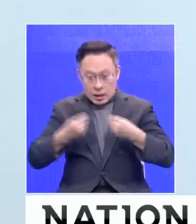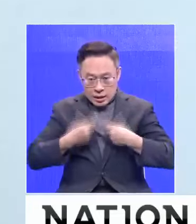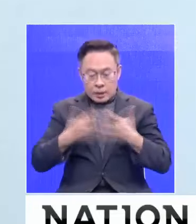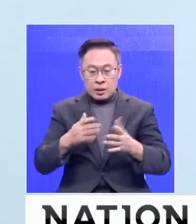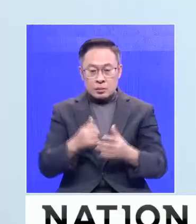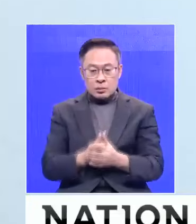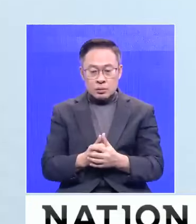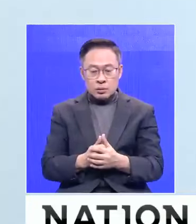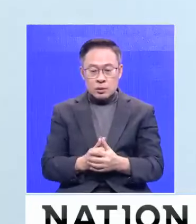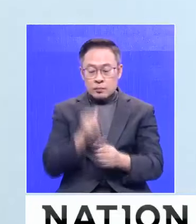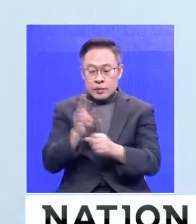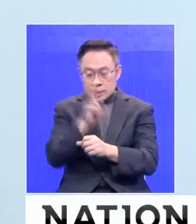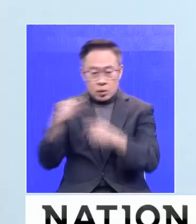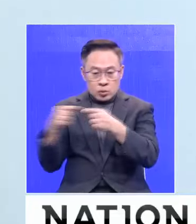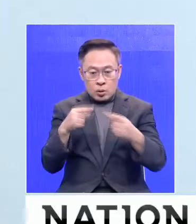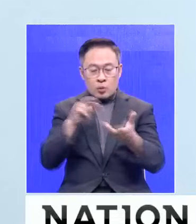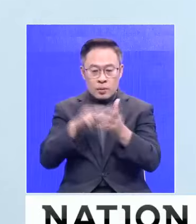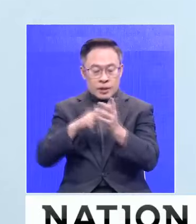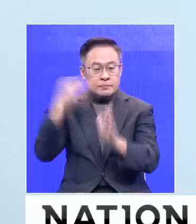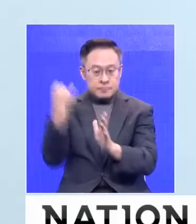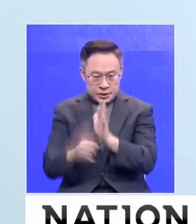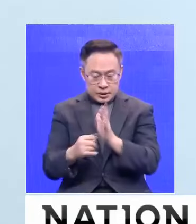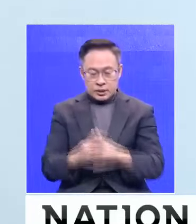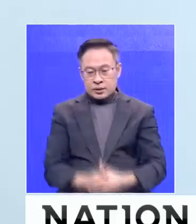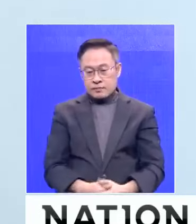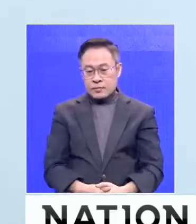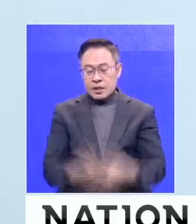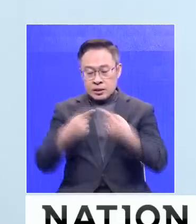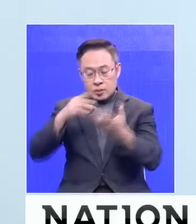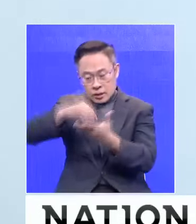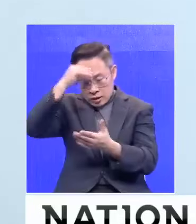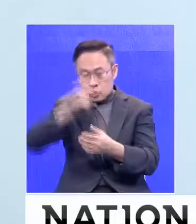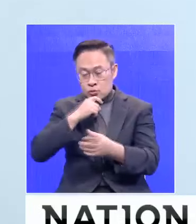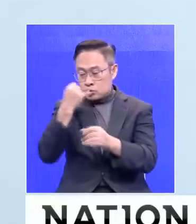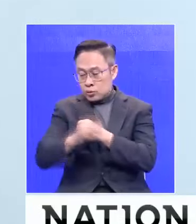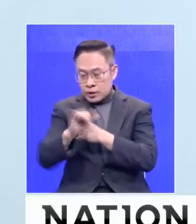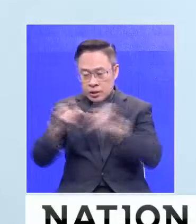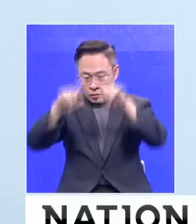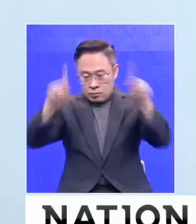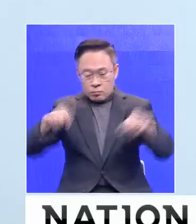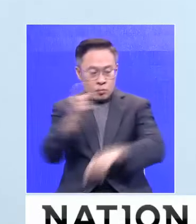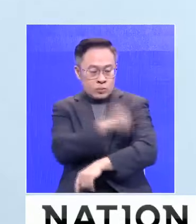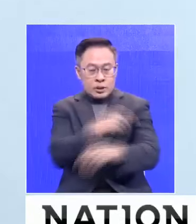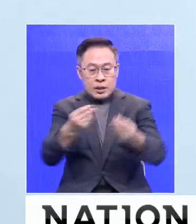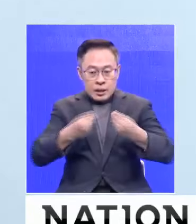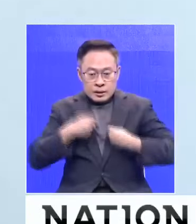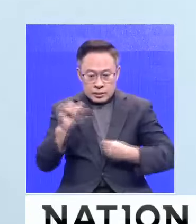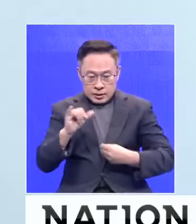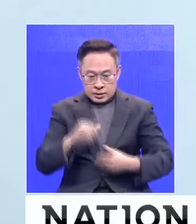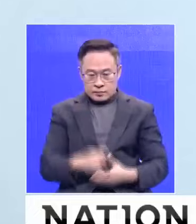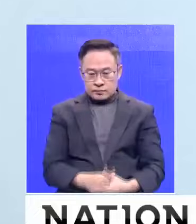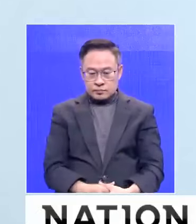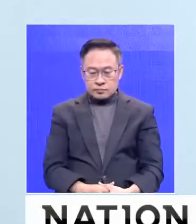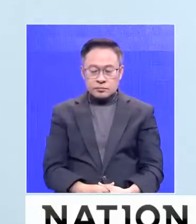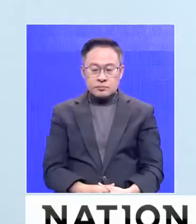ครับไปใช้อันนี้โดนครับ นอกจากความเสียหายในเรื่องของการซื้อวุฒิการศึกษาแล้วนะครับวันนี้ก็ยังมี